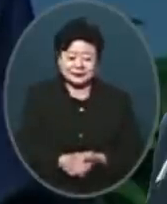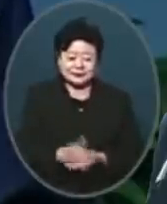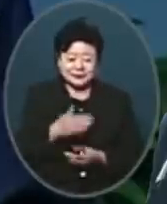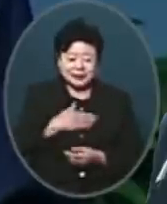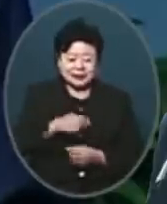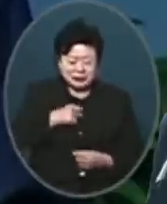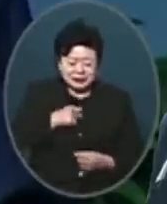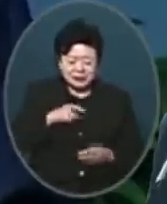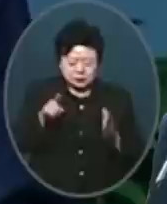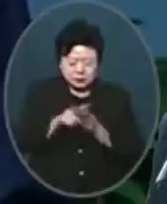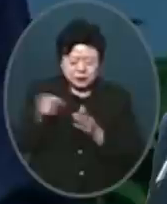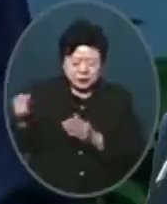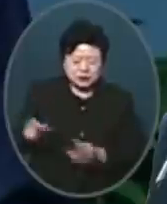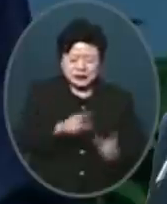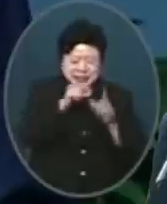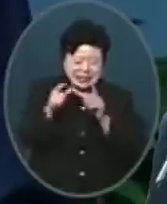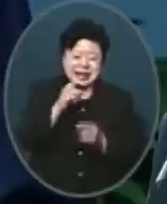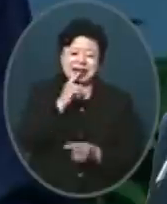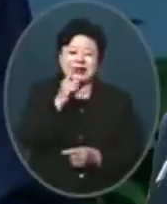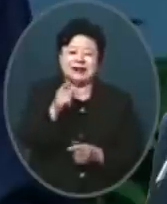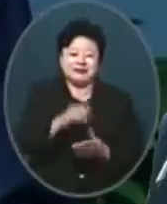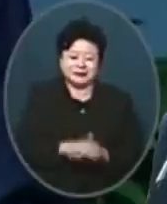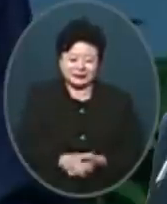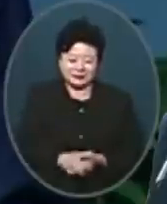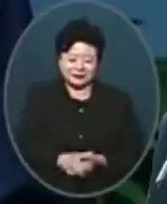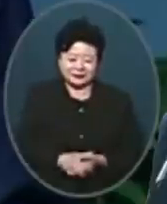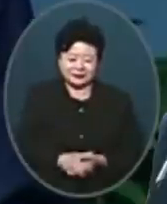나의 의인은 믿음으로 말미암아 살리라.